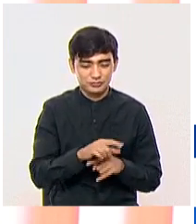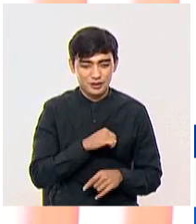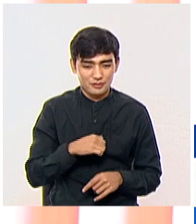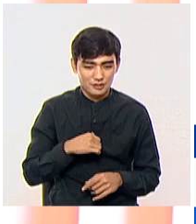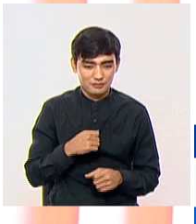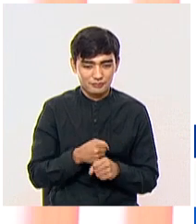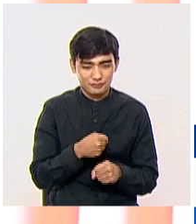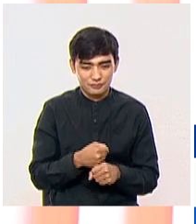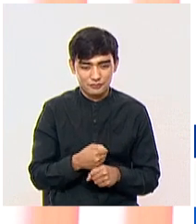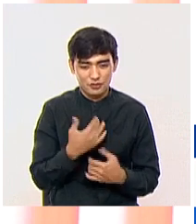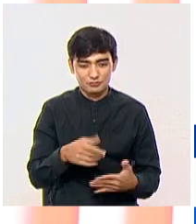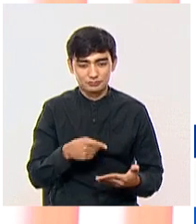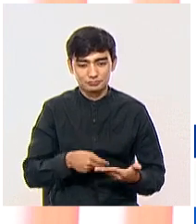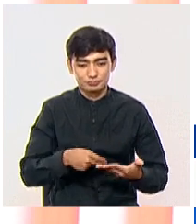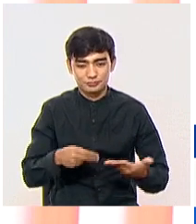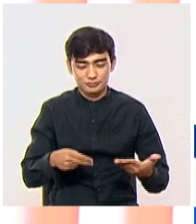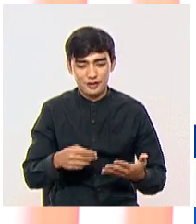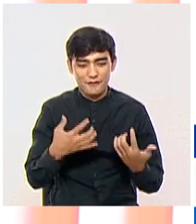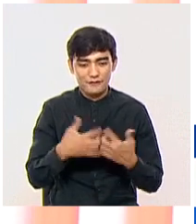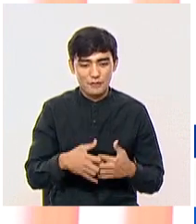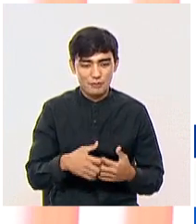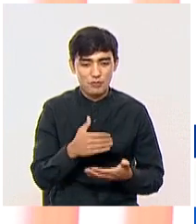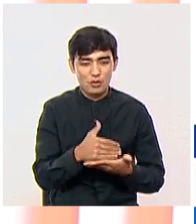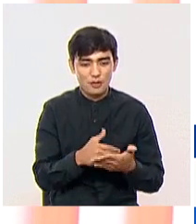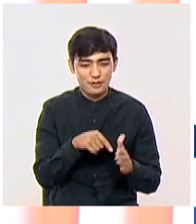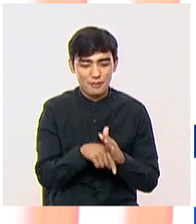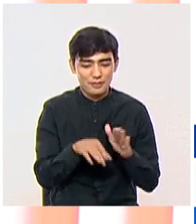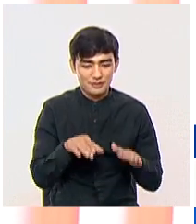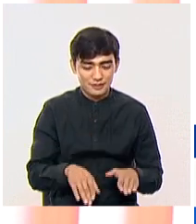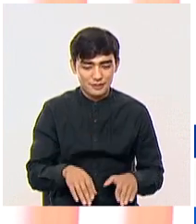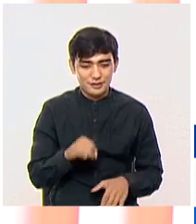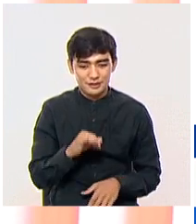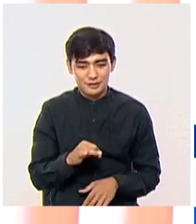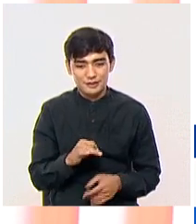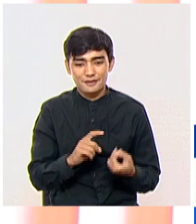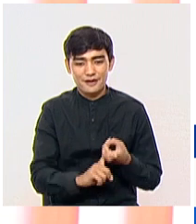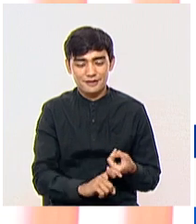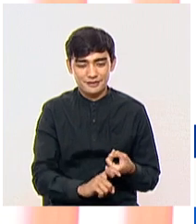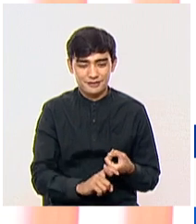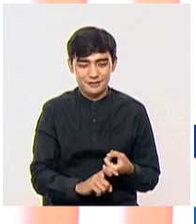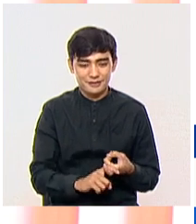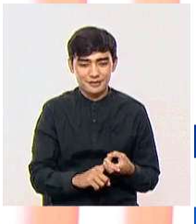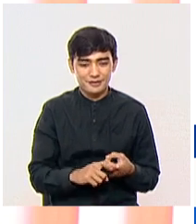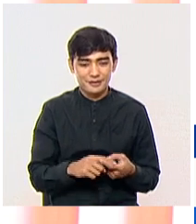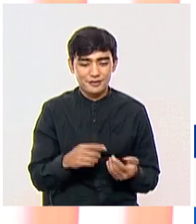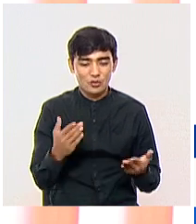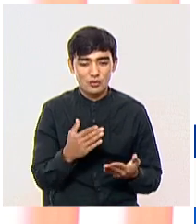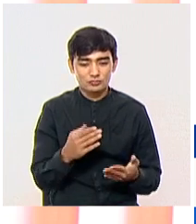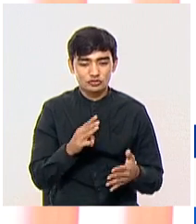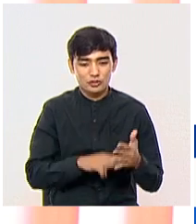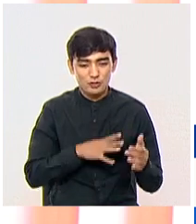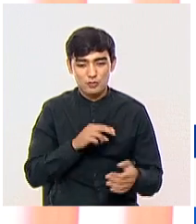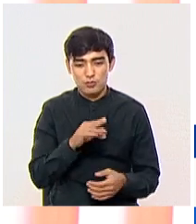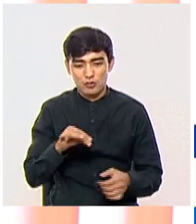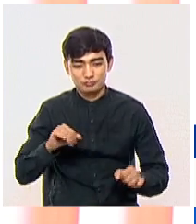это подписывается автоматически программой. Именно касательно тех предписаний по